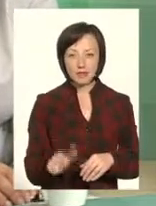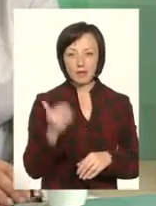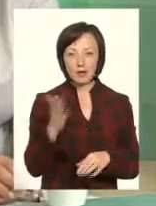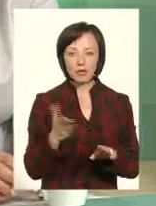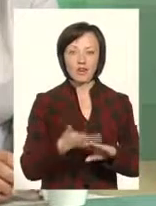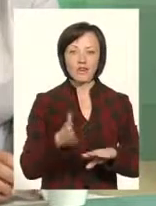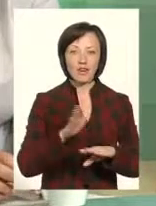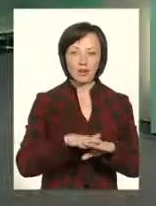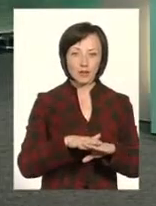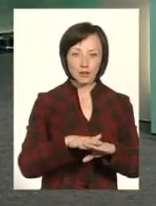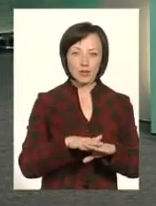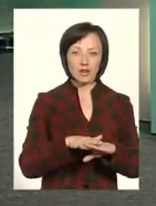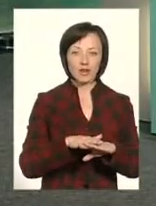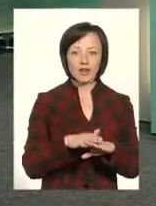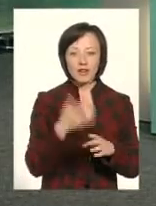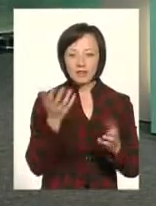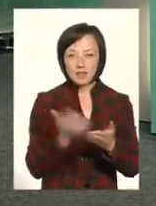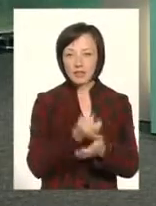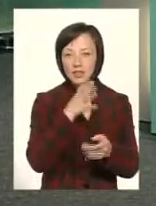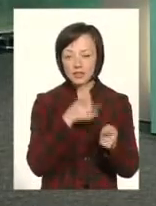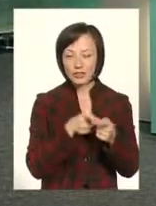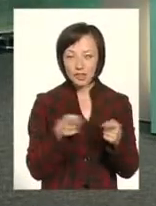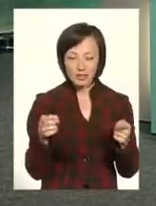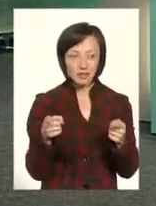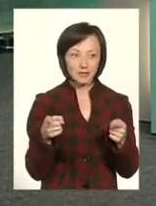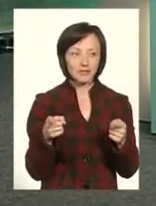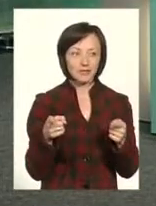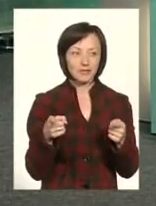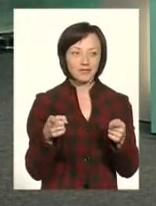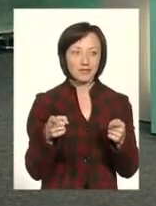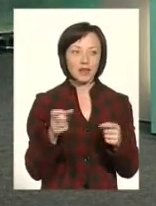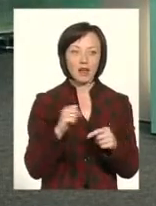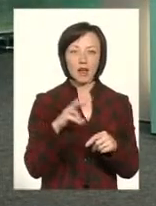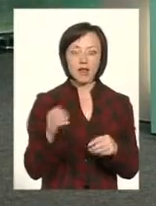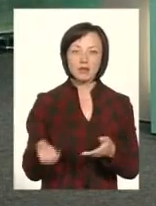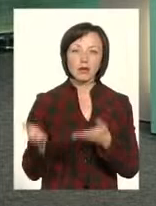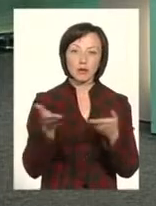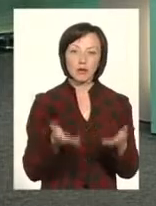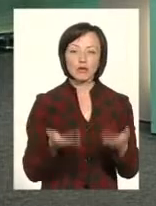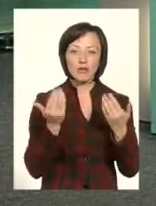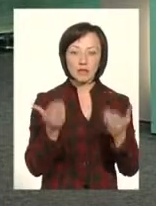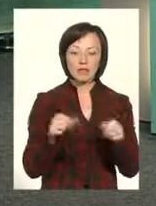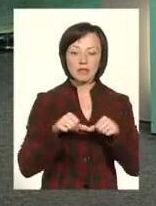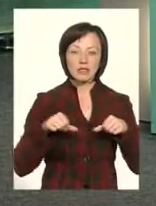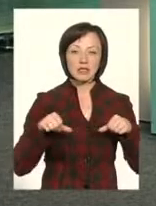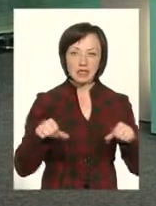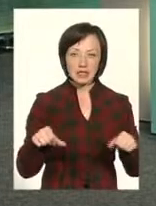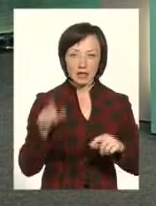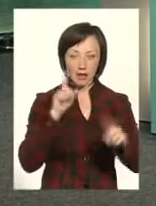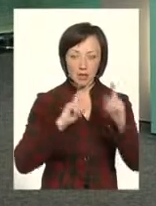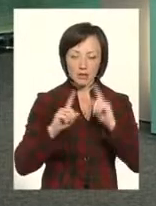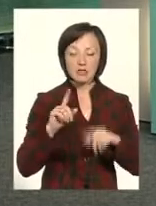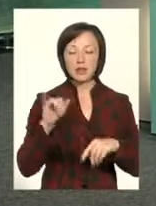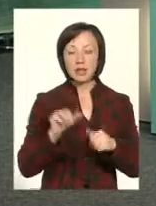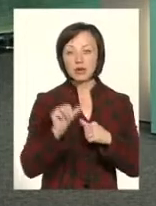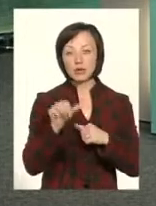що вам буде важко десь викроїти декілька хвилин, але я запрошую вас на засідання комісії. Крім